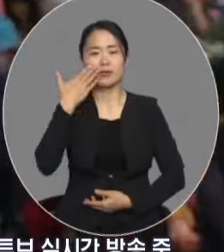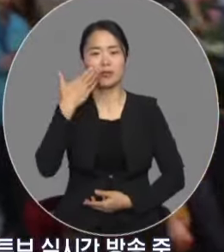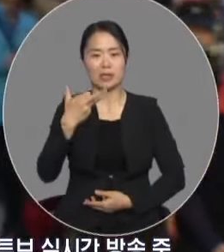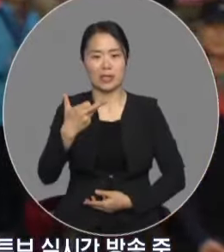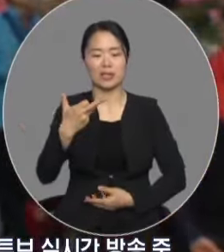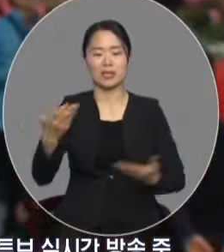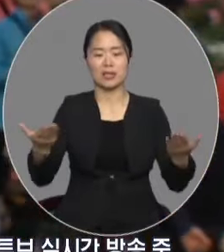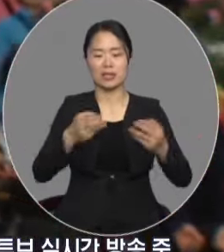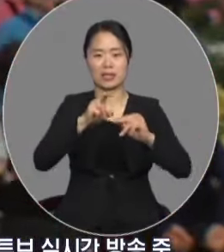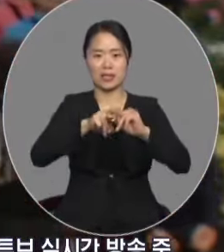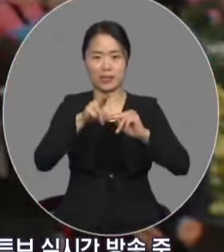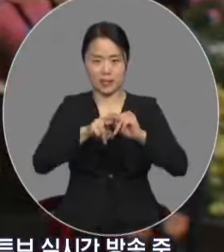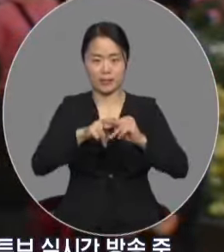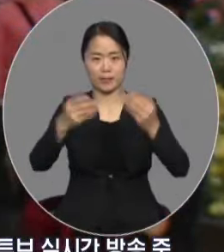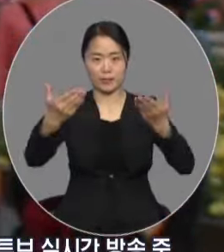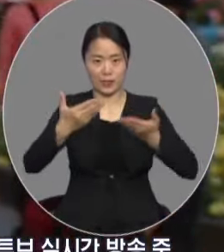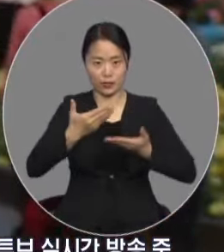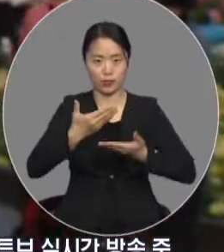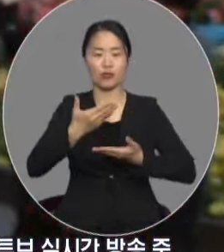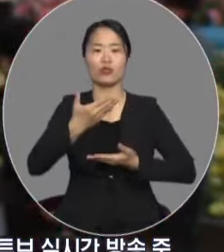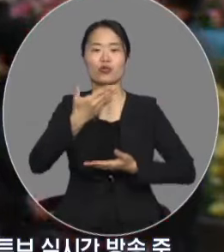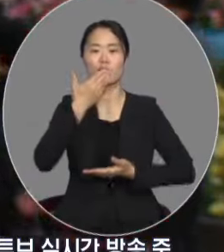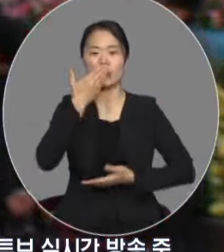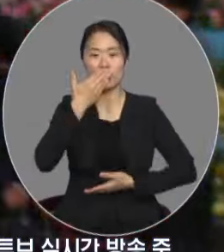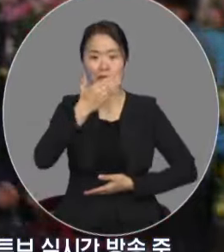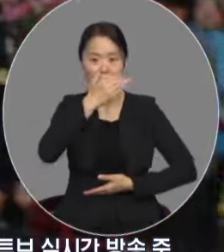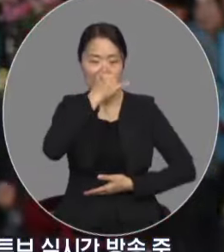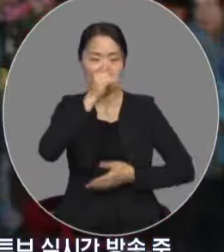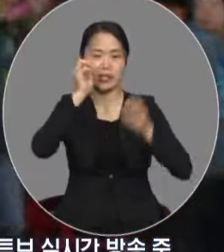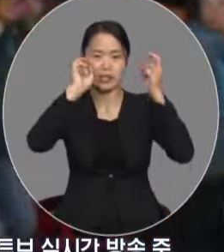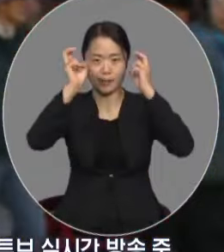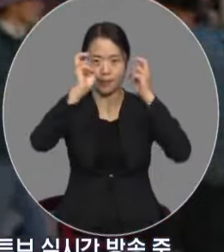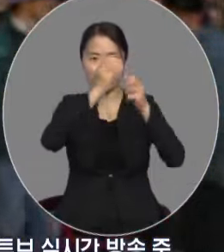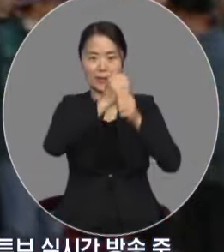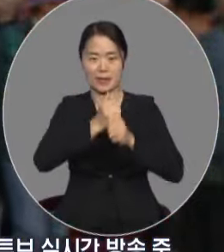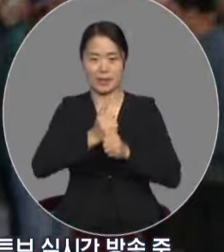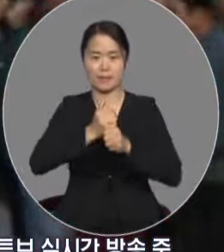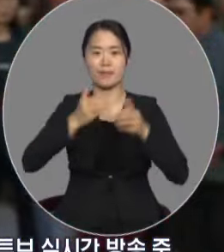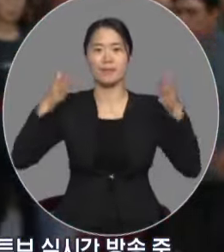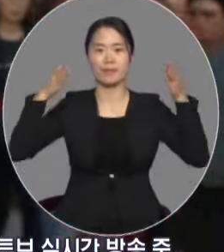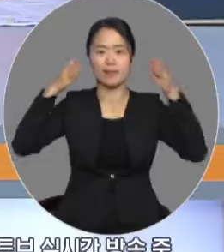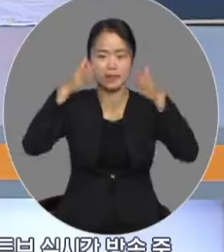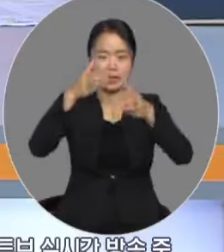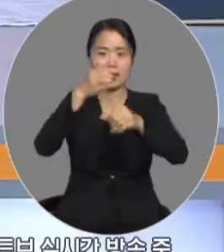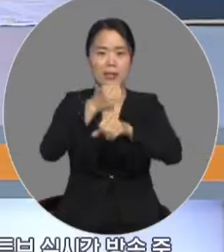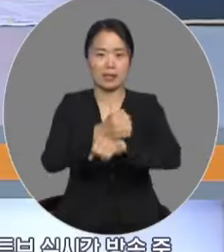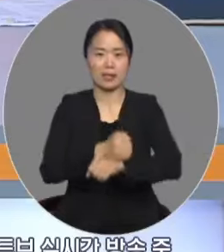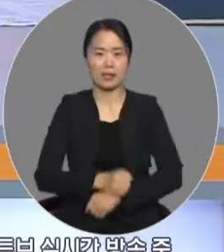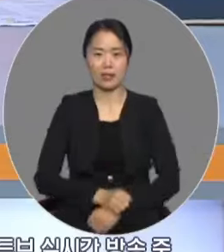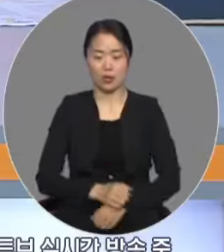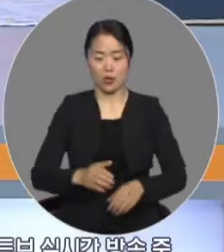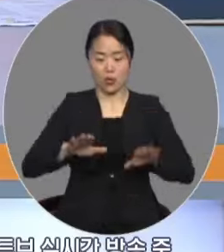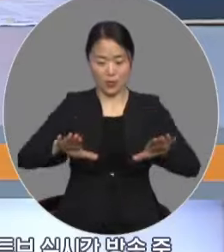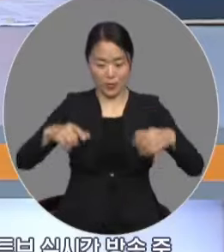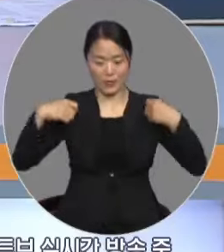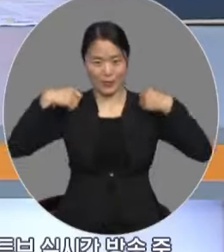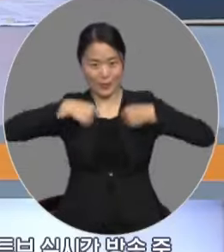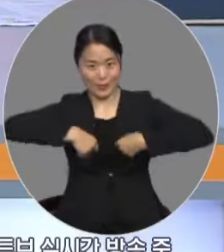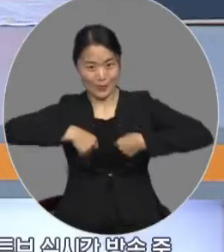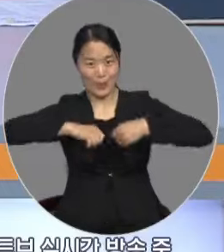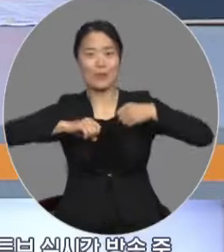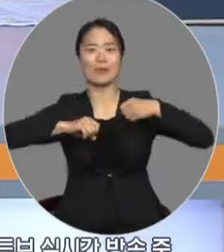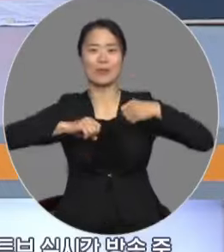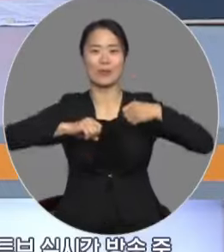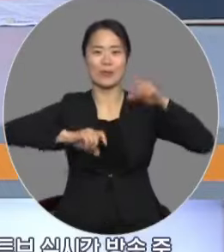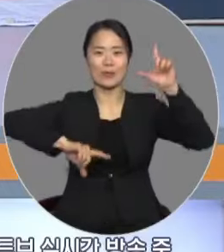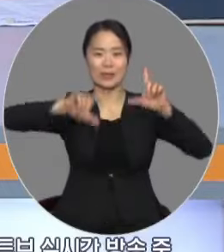일자리 바다가 될 수 있도록 기업 유치에 전력을 다할 생각입니다. 오늘 입고 오신 복장도 기업 현장에서 입고 계신 그런 옷을